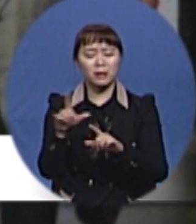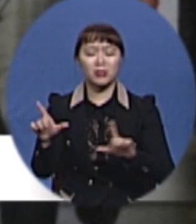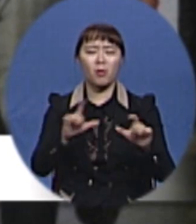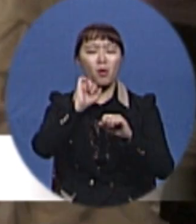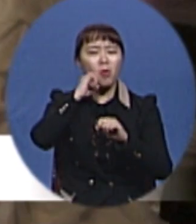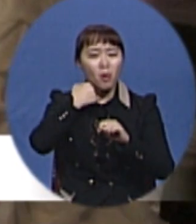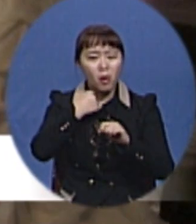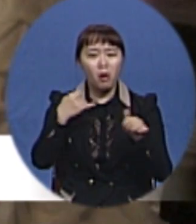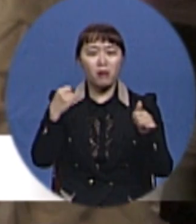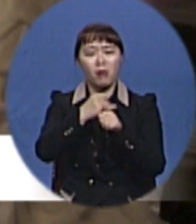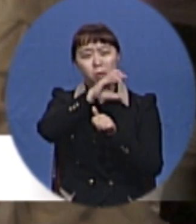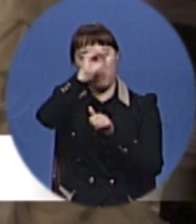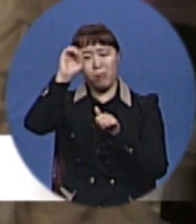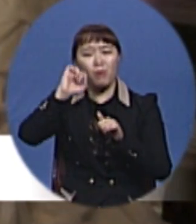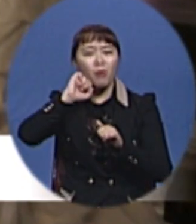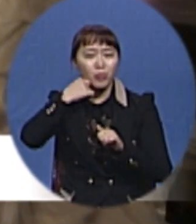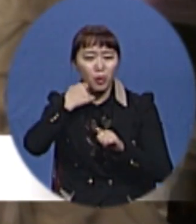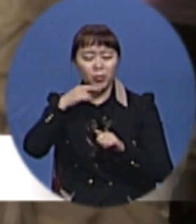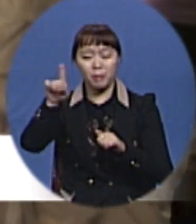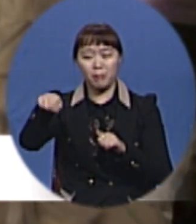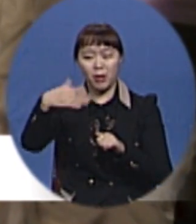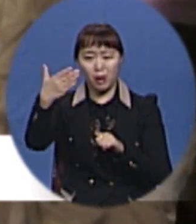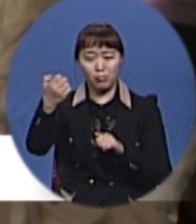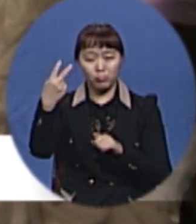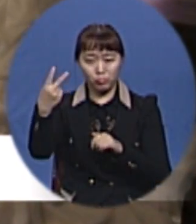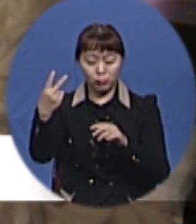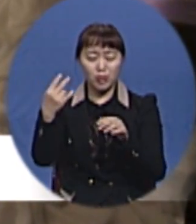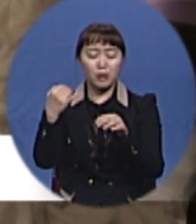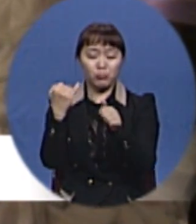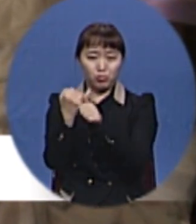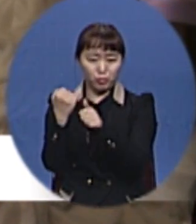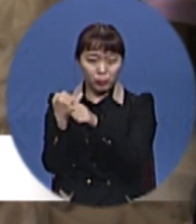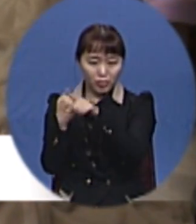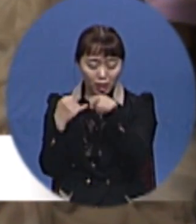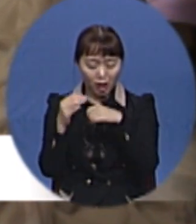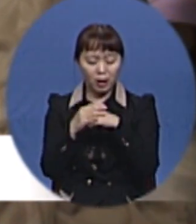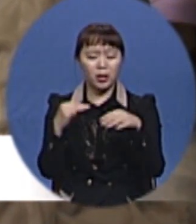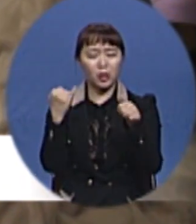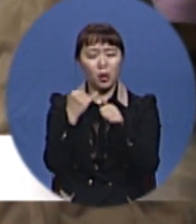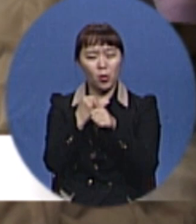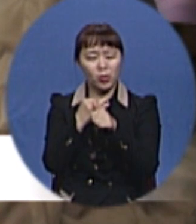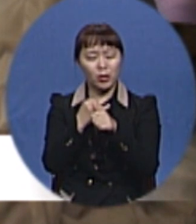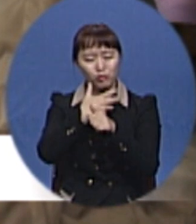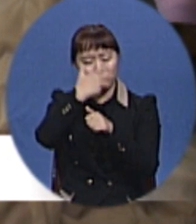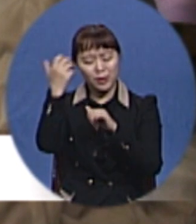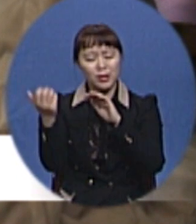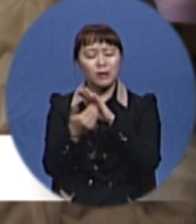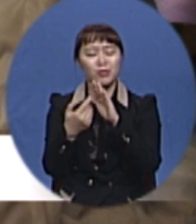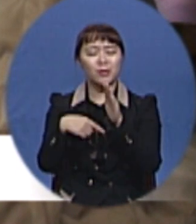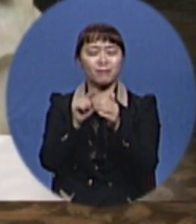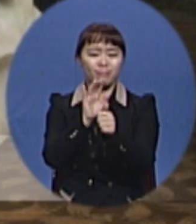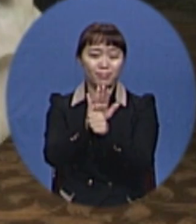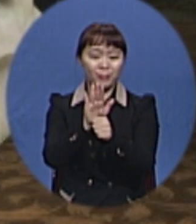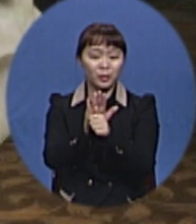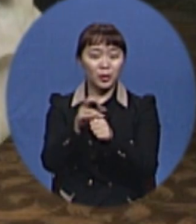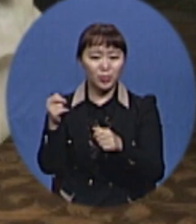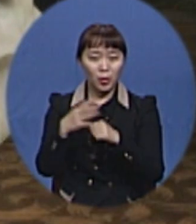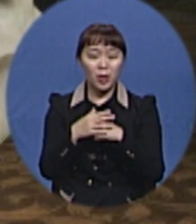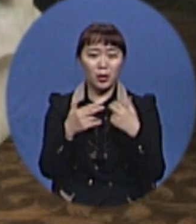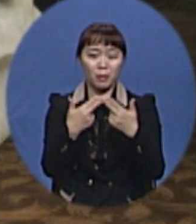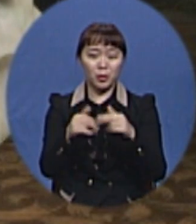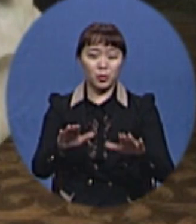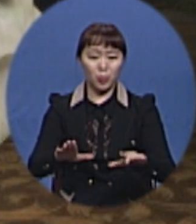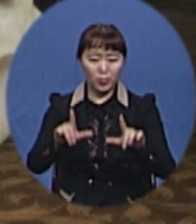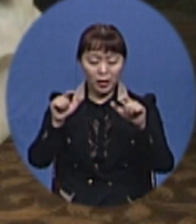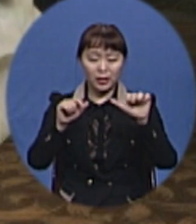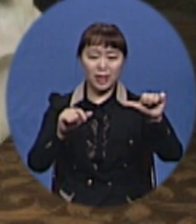형편이 어려워 결혼식을 올리지 못한 192쌍의 부부들에게 결혼의 꿈을 이룰 수 있도록 도왔습니다. 한편 협회는